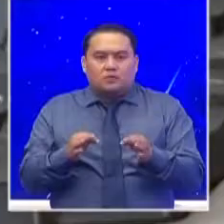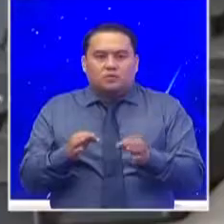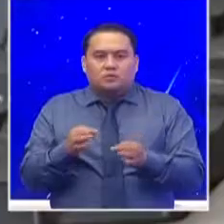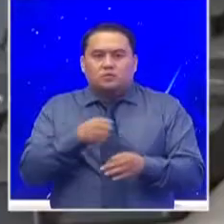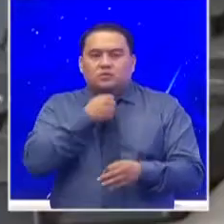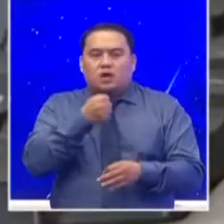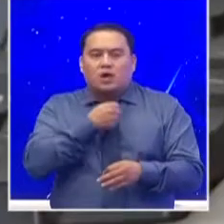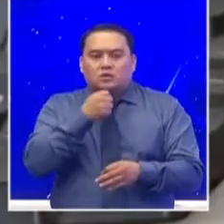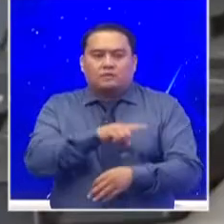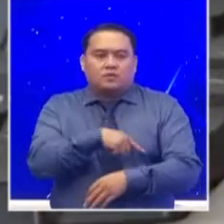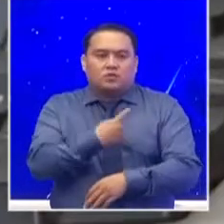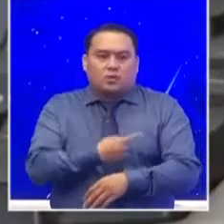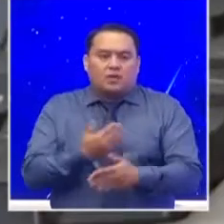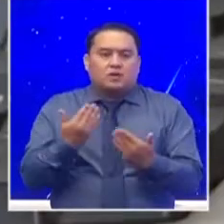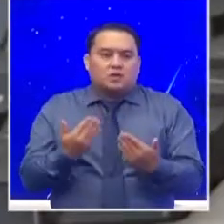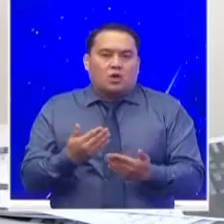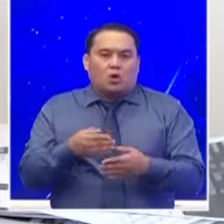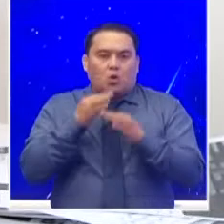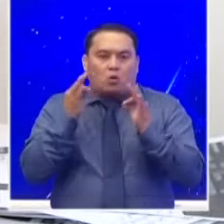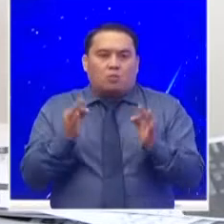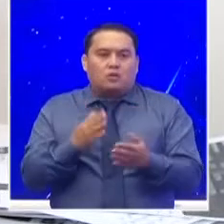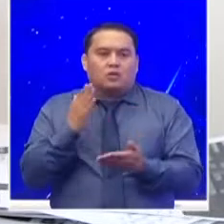старшими врачами. Есть опытные, вот